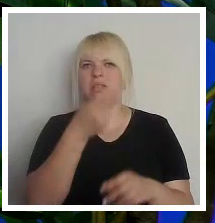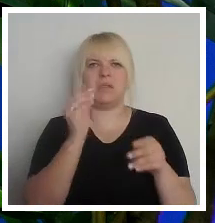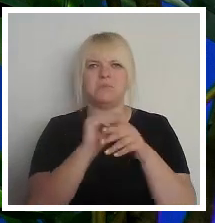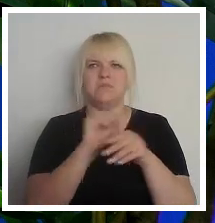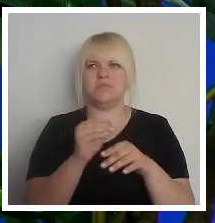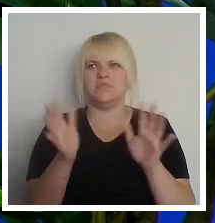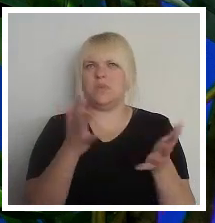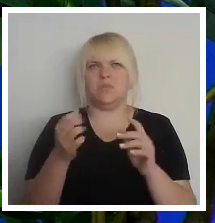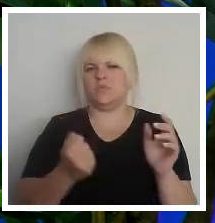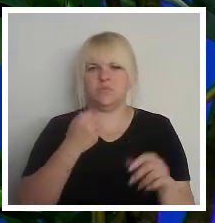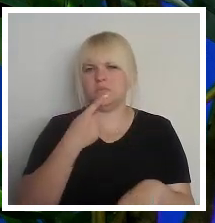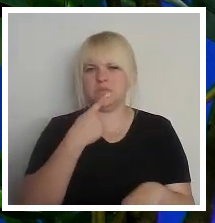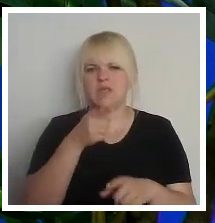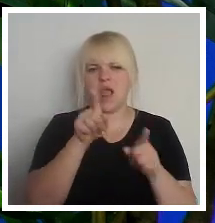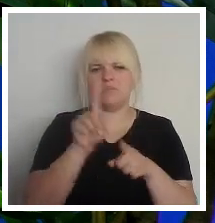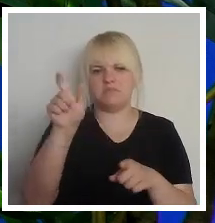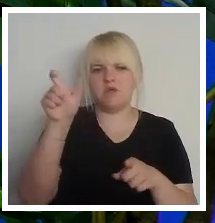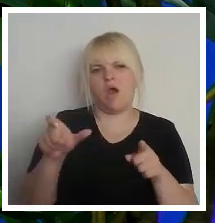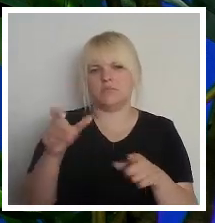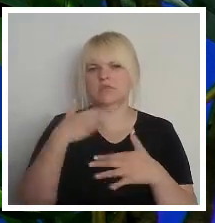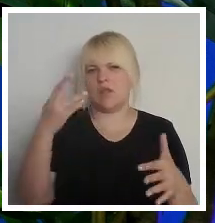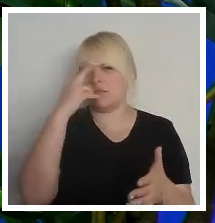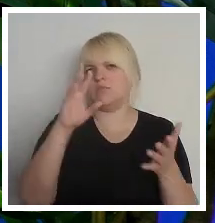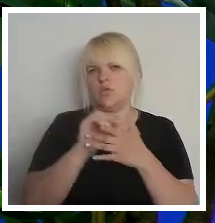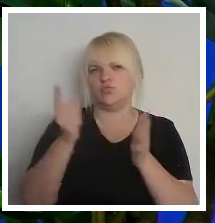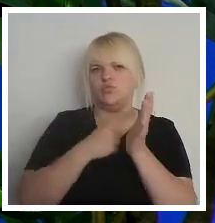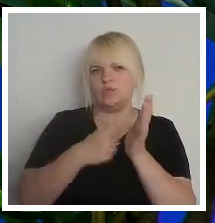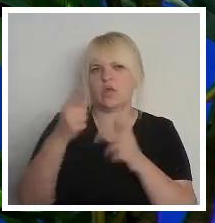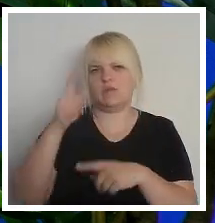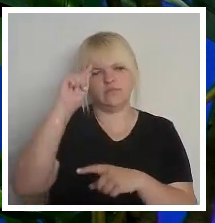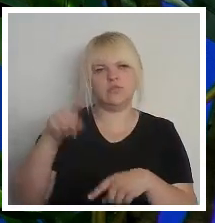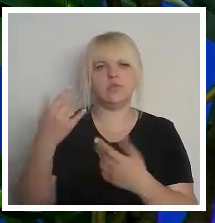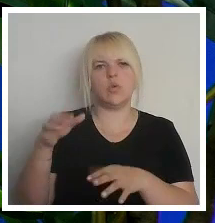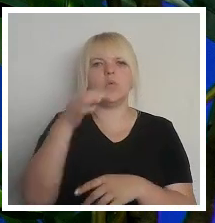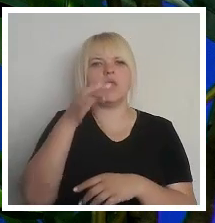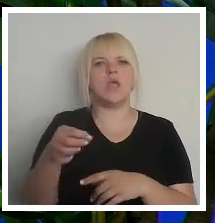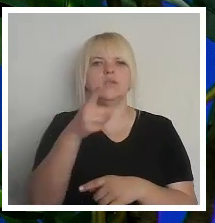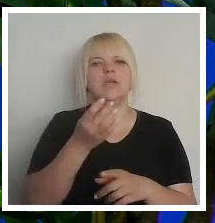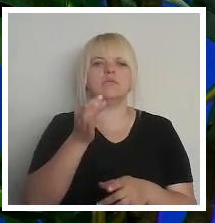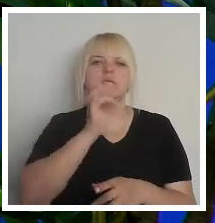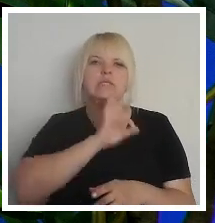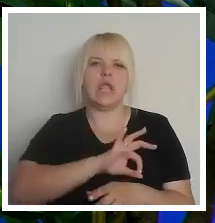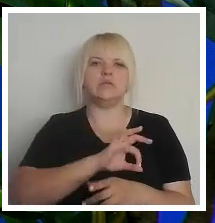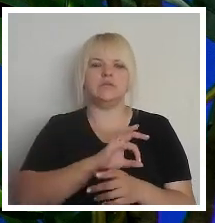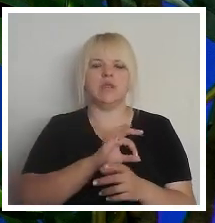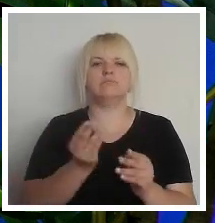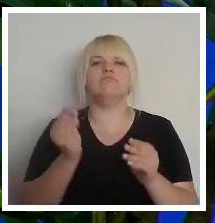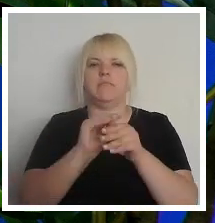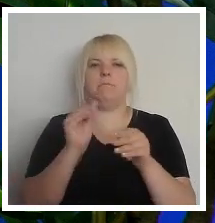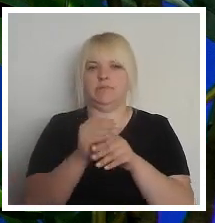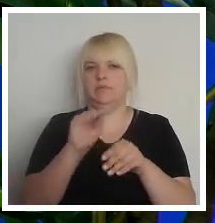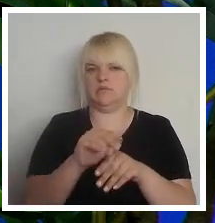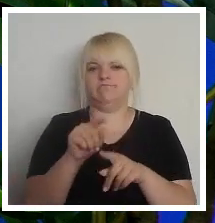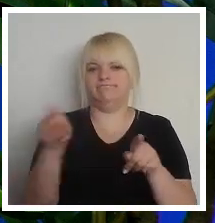jau teica Pauls, kuram ir liela pieredze žurnālā, ir ar ieņēmumu diversifikāciju